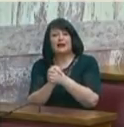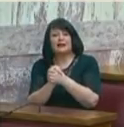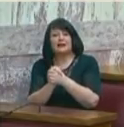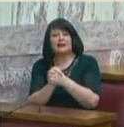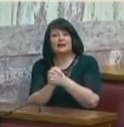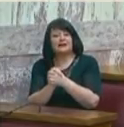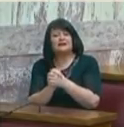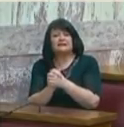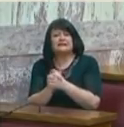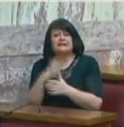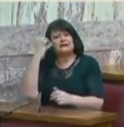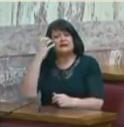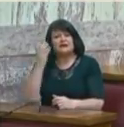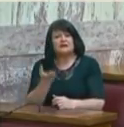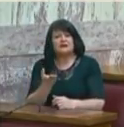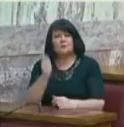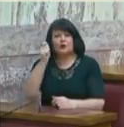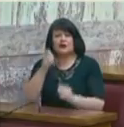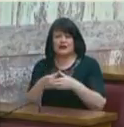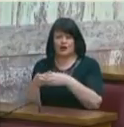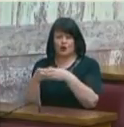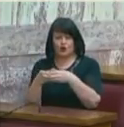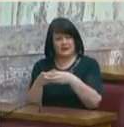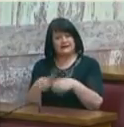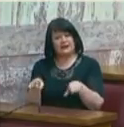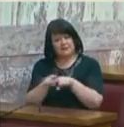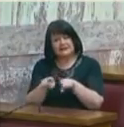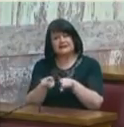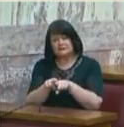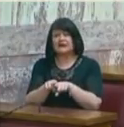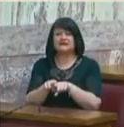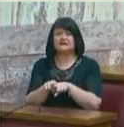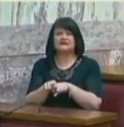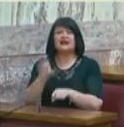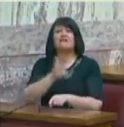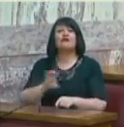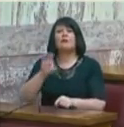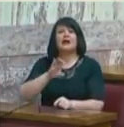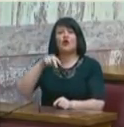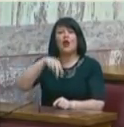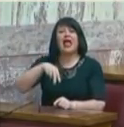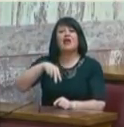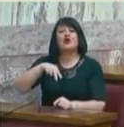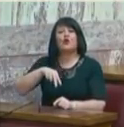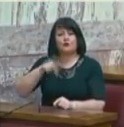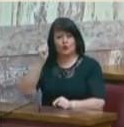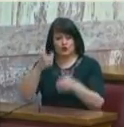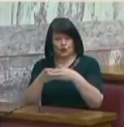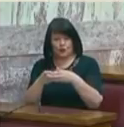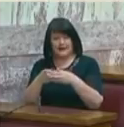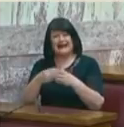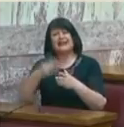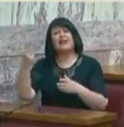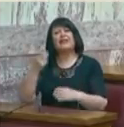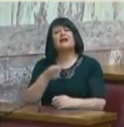αναφέρομαι σε κόμματα που και κυβερνήσεις με αναφορά στο Ευρωπαϊκό Λαϊκό Κόμμα, αλλά και οι θεσμοί,